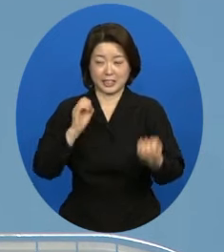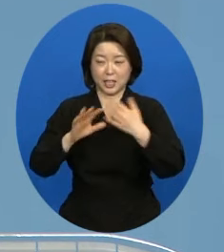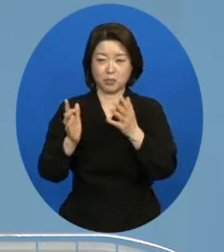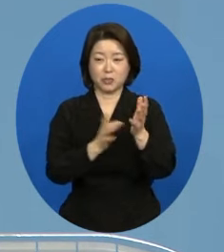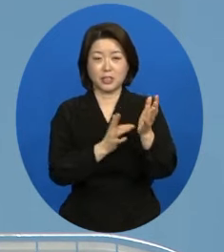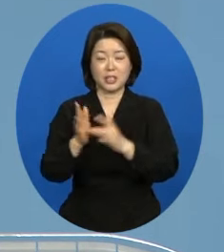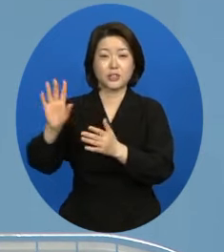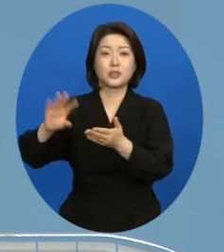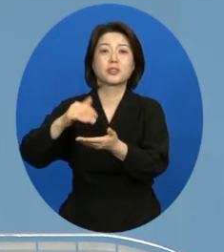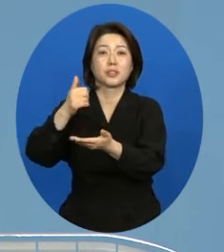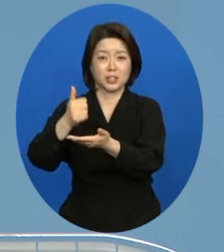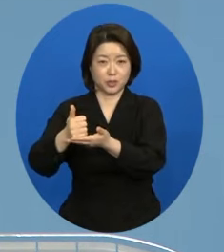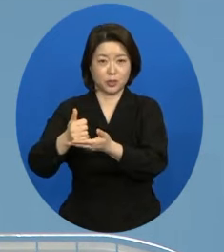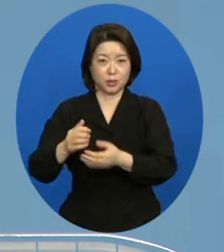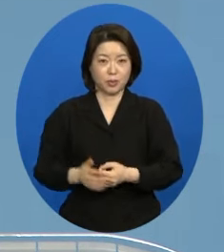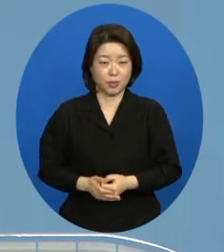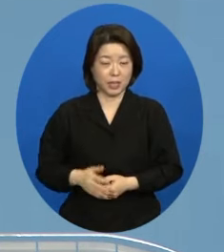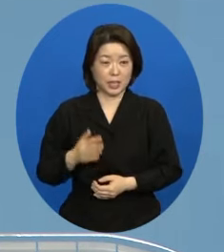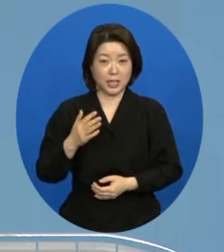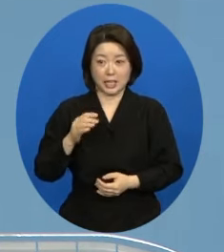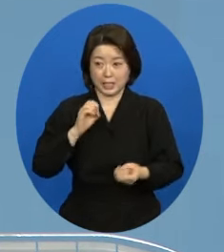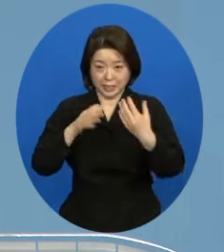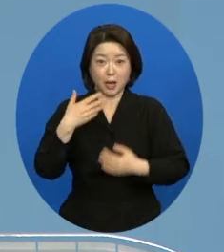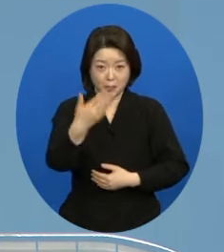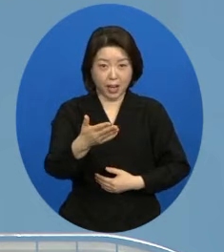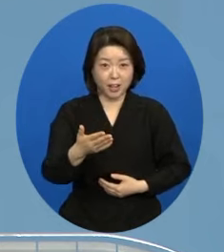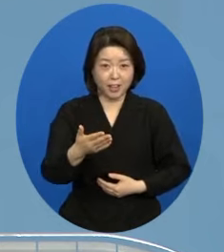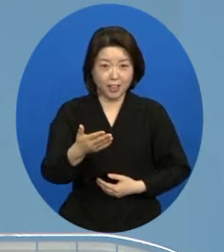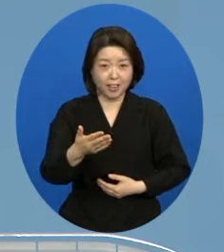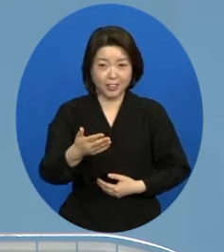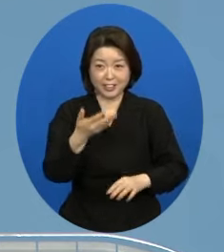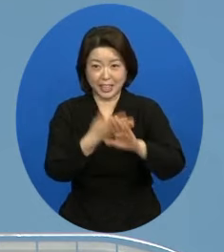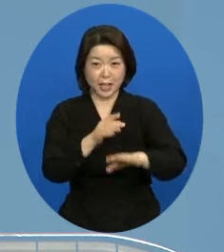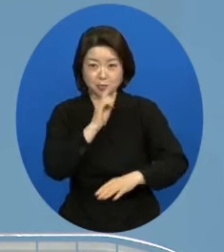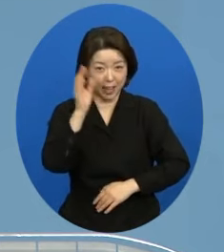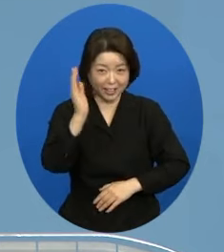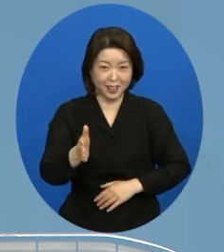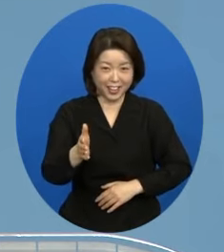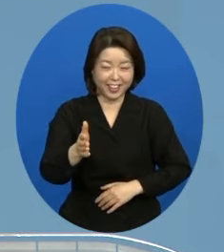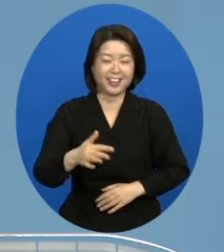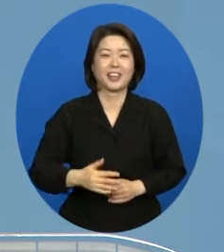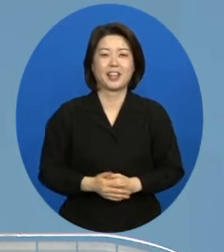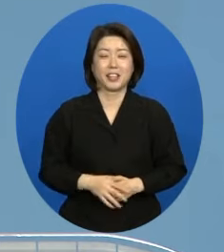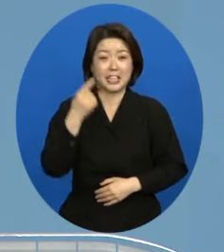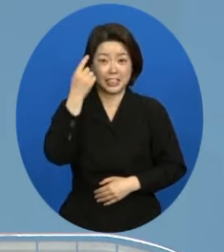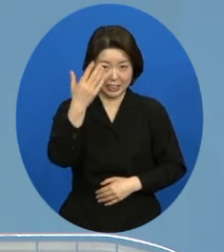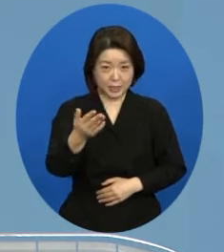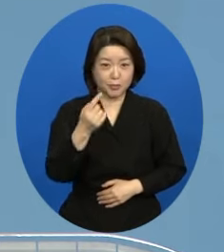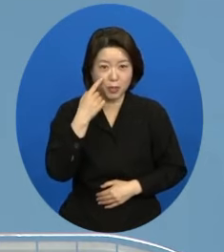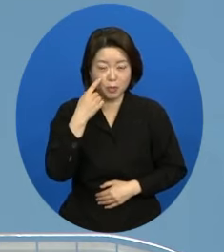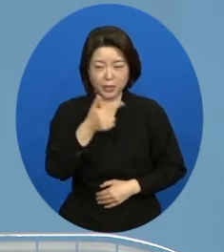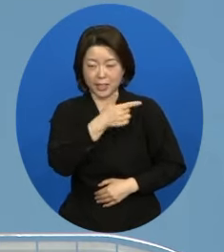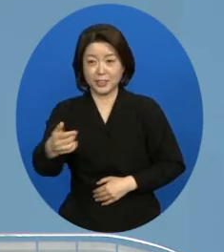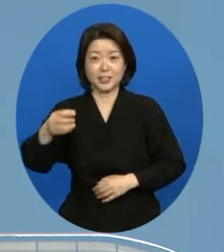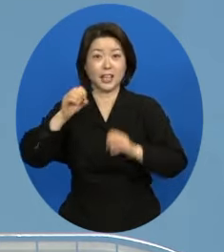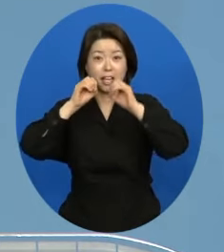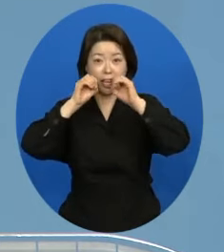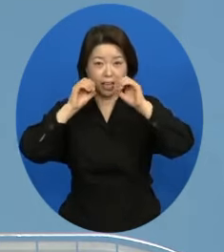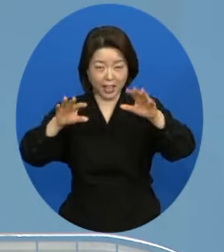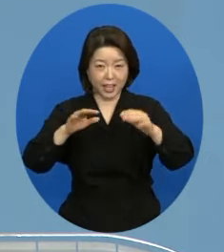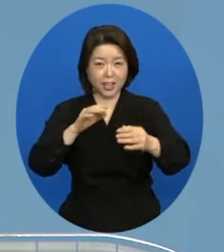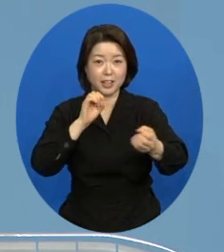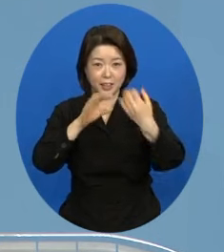그리스도 이게 답을 다 알려 드렸어요 제가 다른 얘기하지 마세요 자 제가 질문할테니까 한번 크게 답을 외쳐